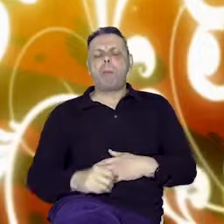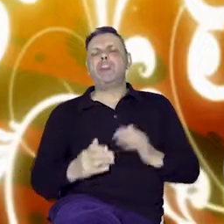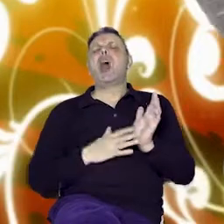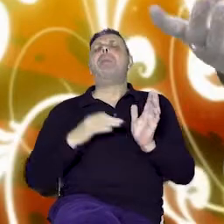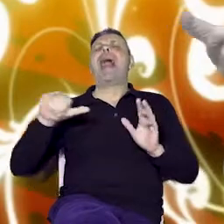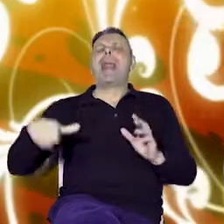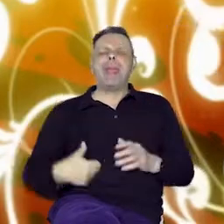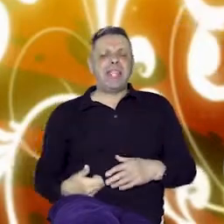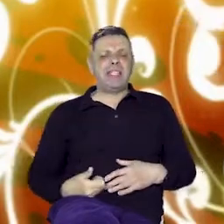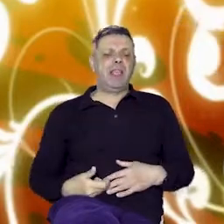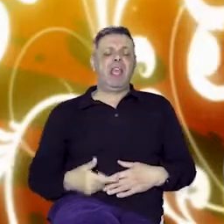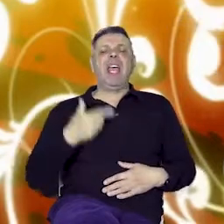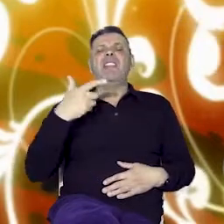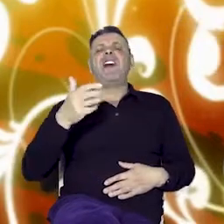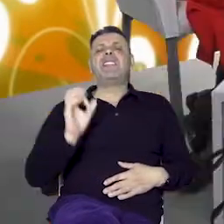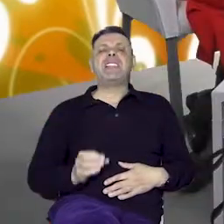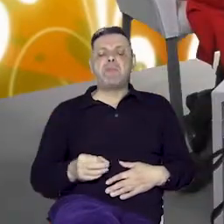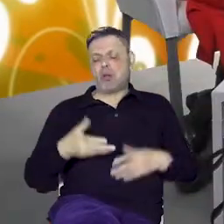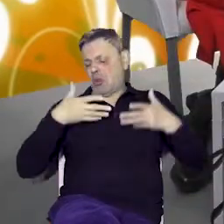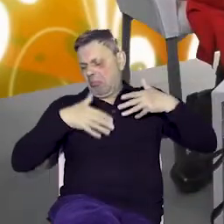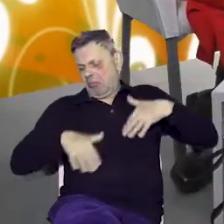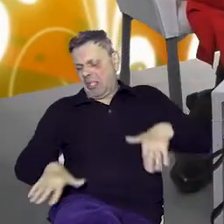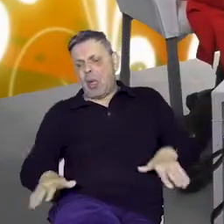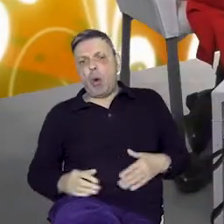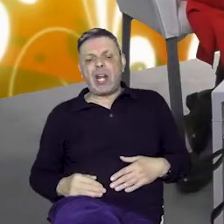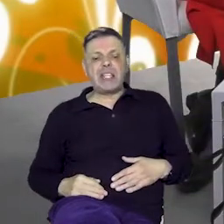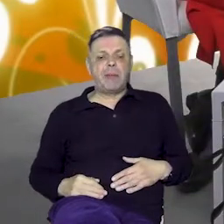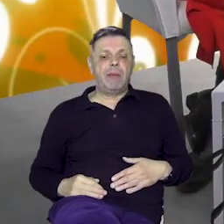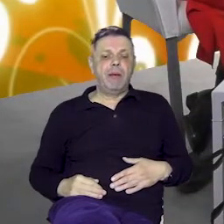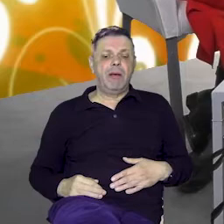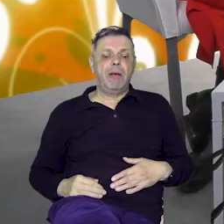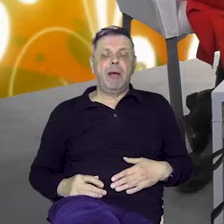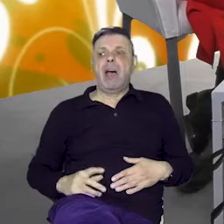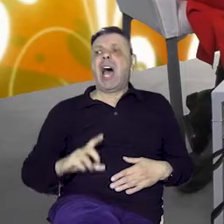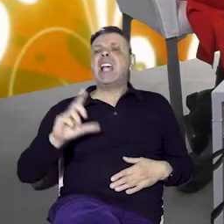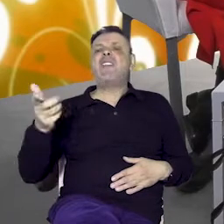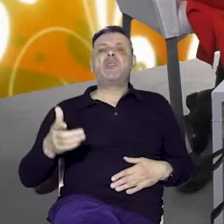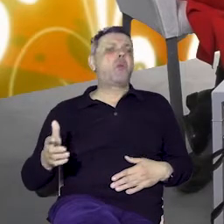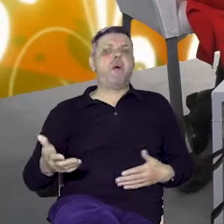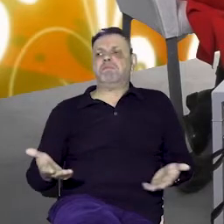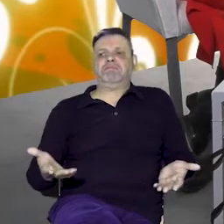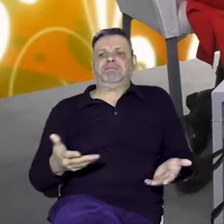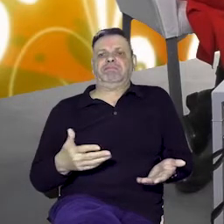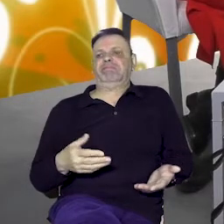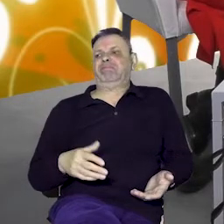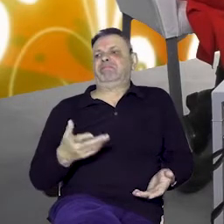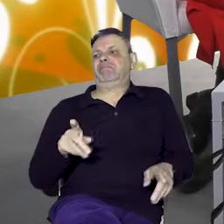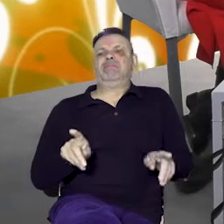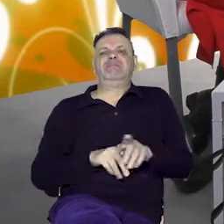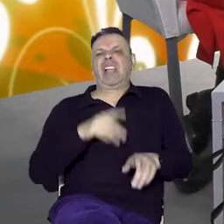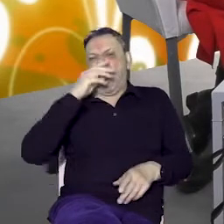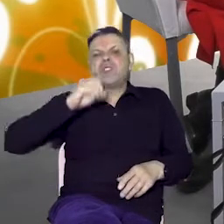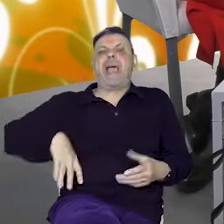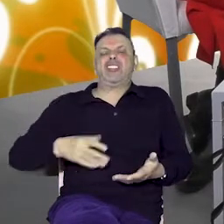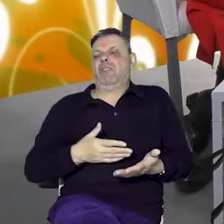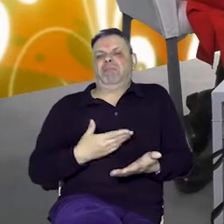ono, tebi se 20% možda resorbira u organizam, sve drugo bljak, sve će se drugo oštetiti organe da bi se izbacilo van. Znači,